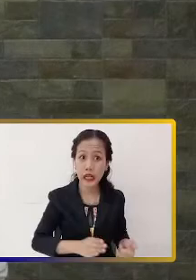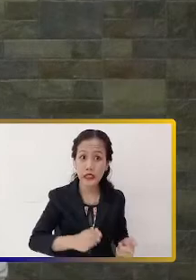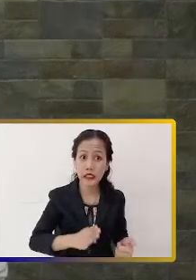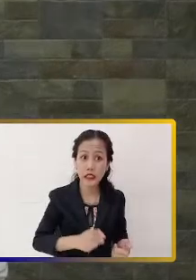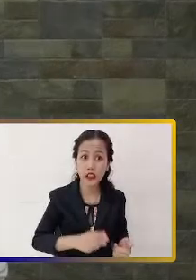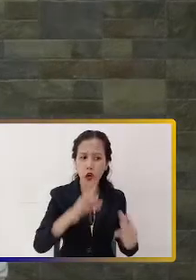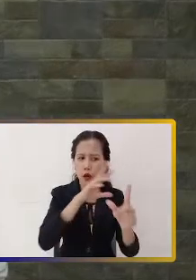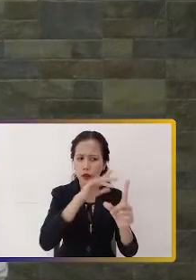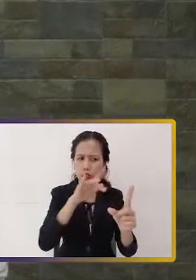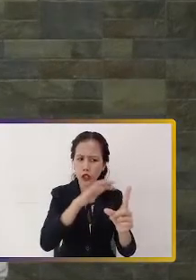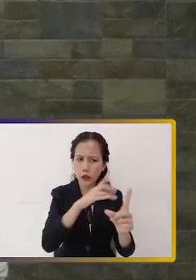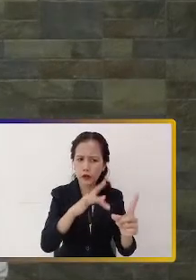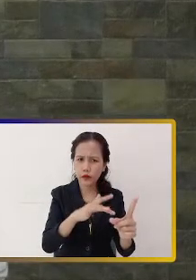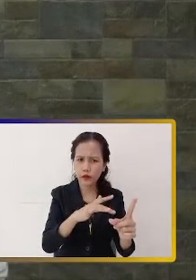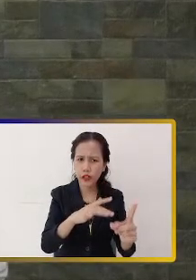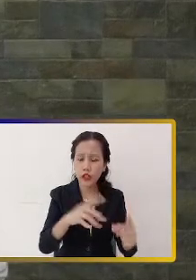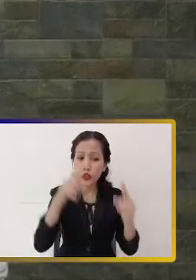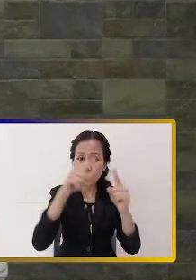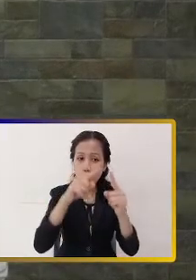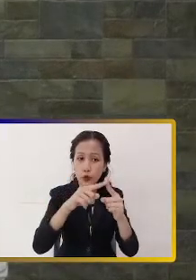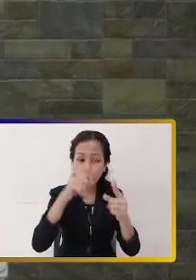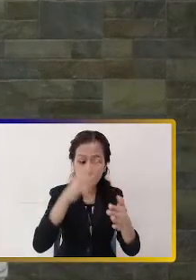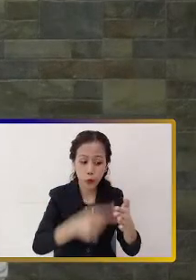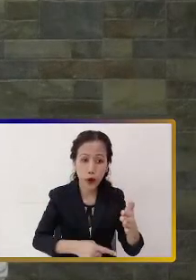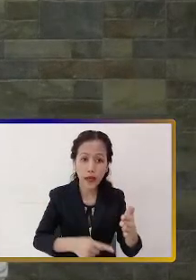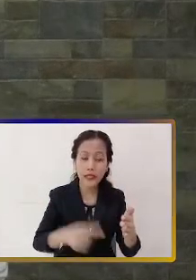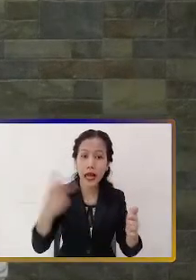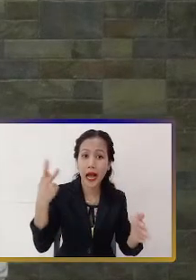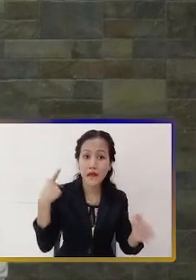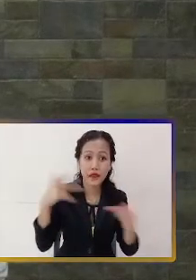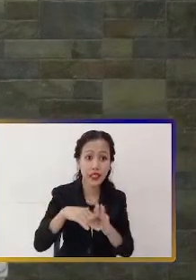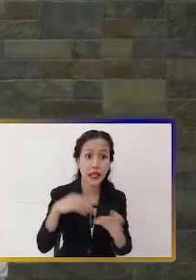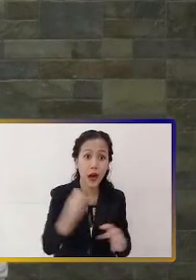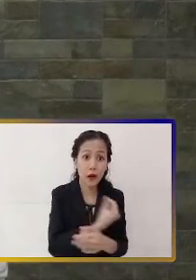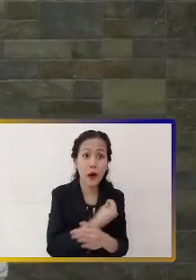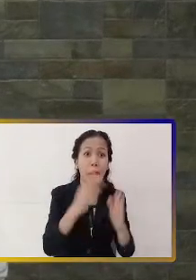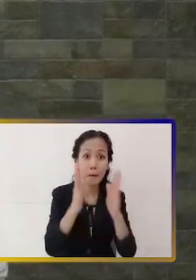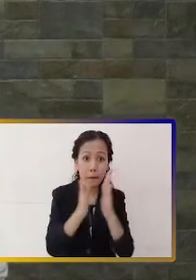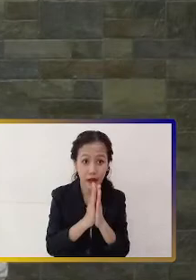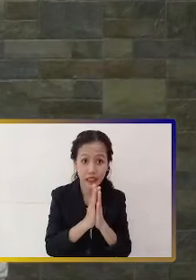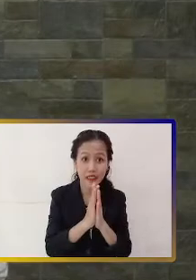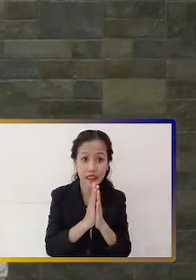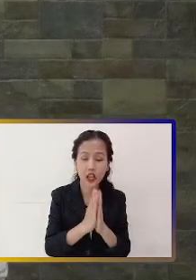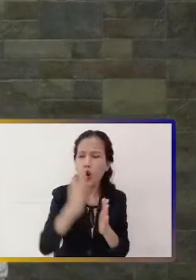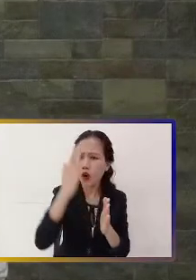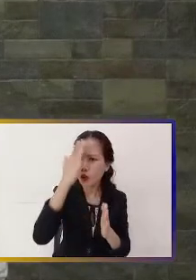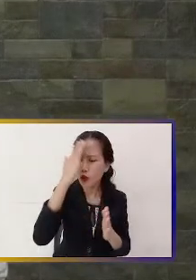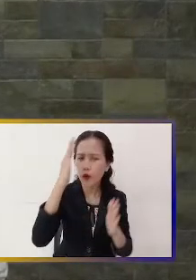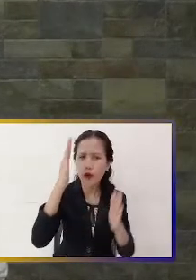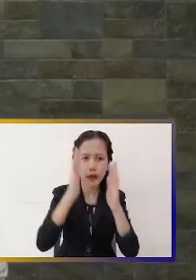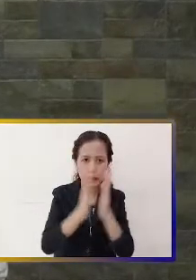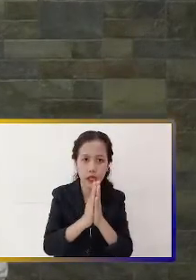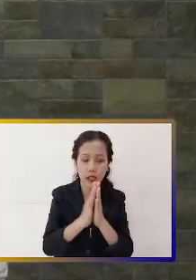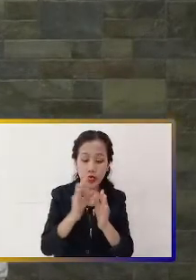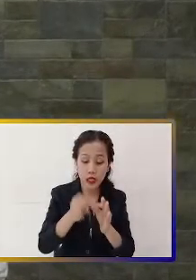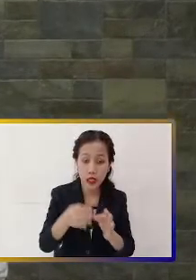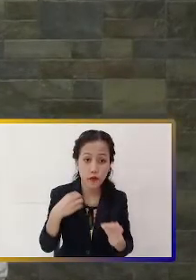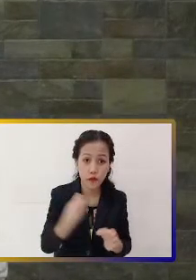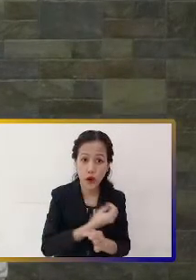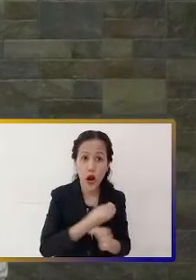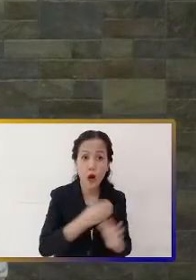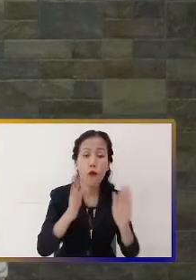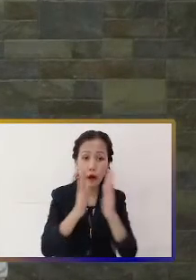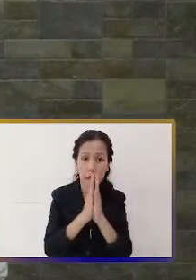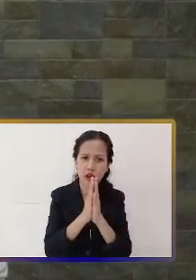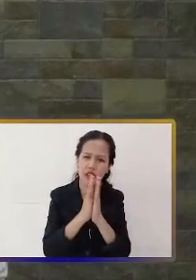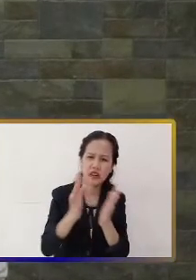Alright? Now listen, be careful. Kapatid, alam ng Diyos kung ang panalangin natin ay panalangin basta lamang tayo makapagsabi